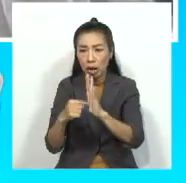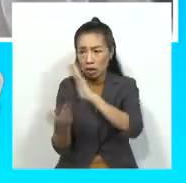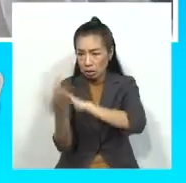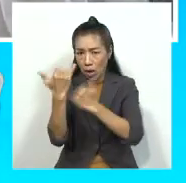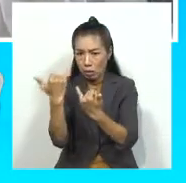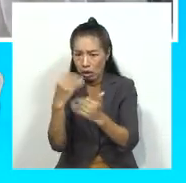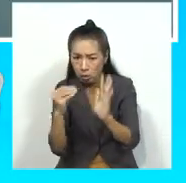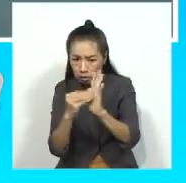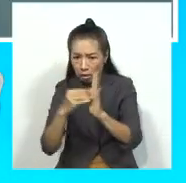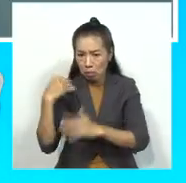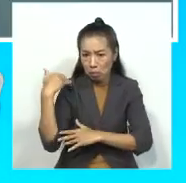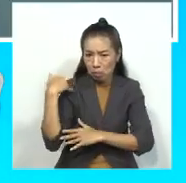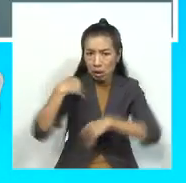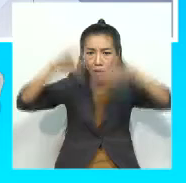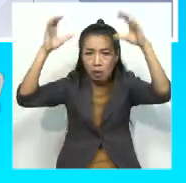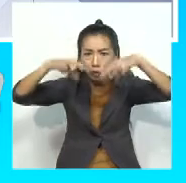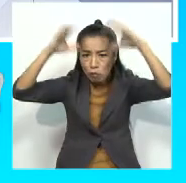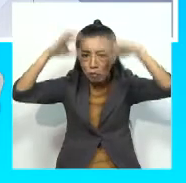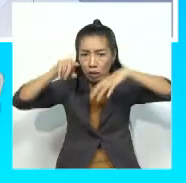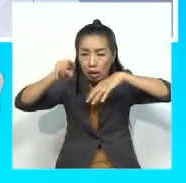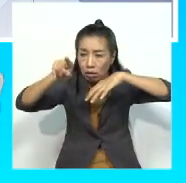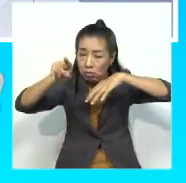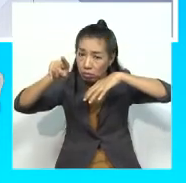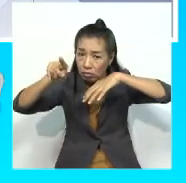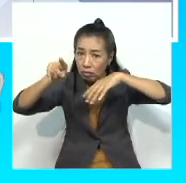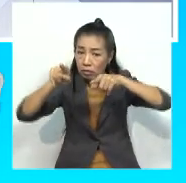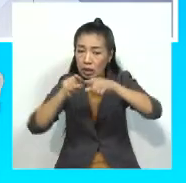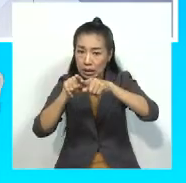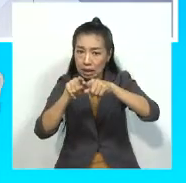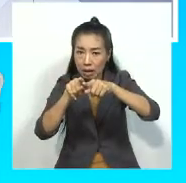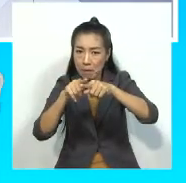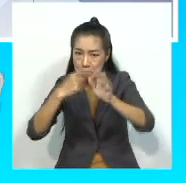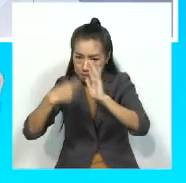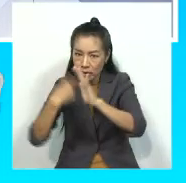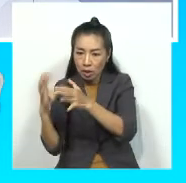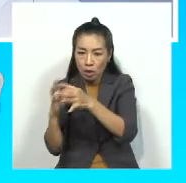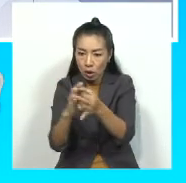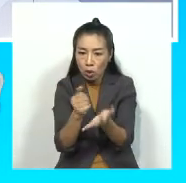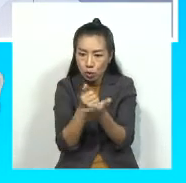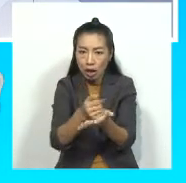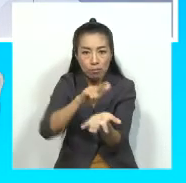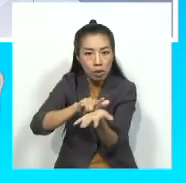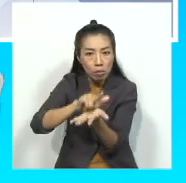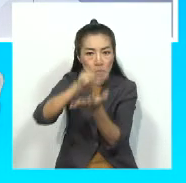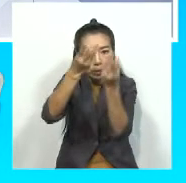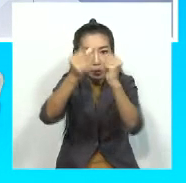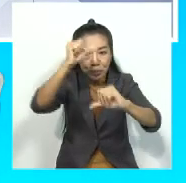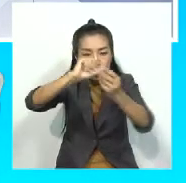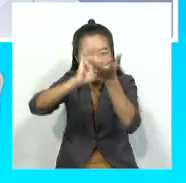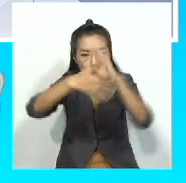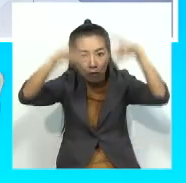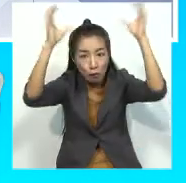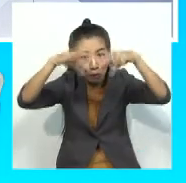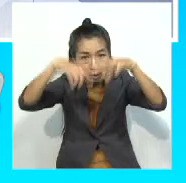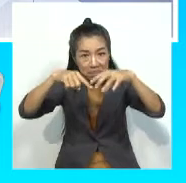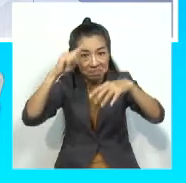างพื้นที่ในกรุงเทพมหานครที่มีฝนโปรยปรายลงมาเนี่ยอันนี้ก็จะเป็นปัจจัยที่จะช่วยสนับสนุนให้ปฏิบัติการเนี่ยมันจะยิ่งได้ผ